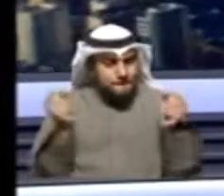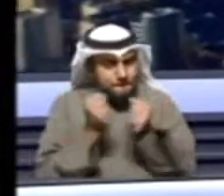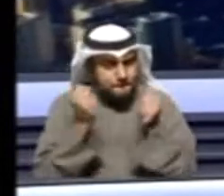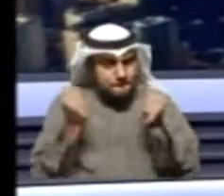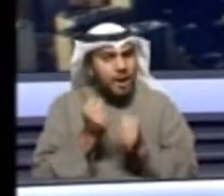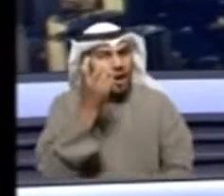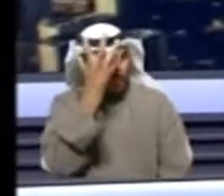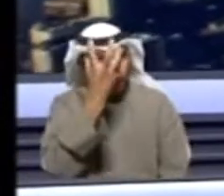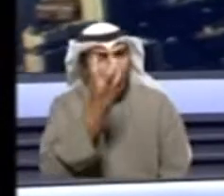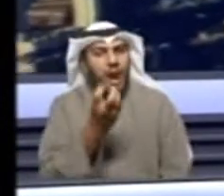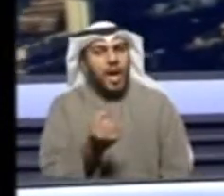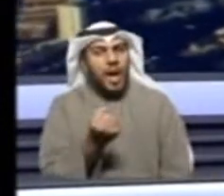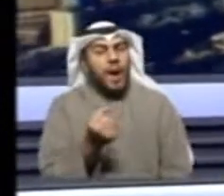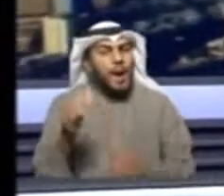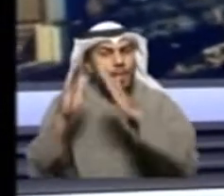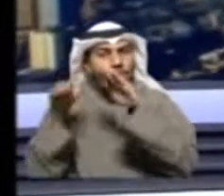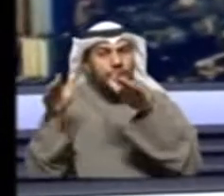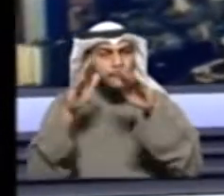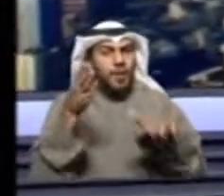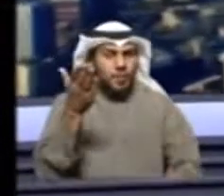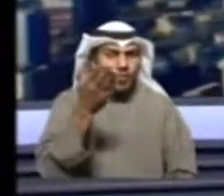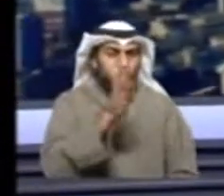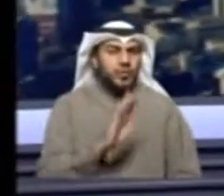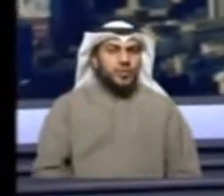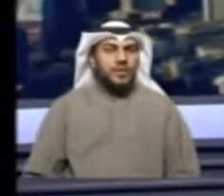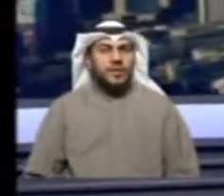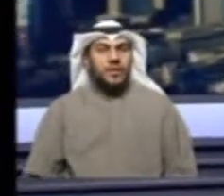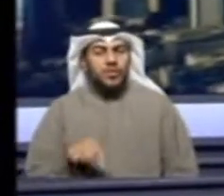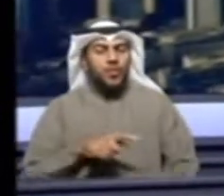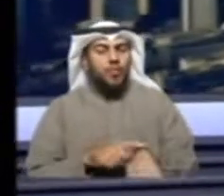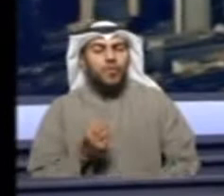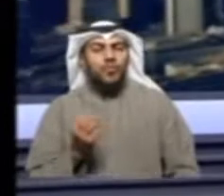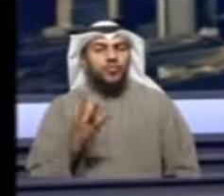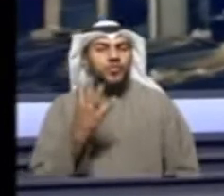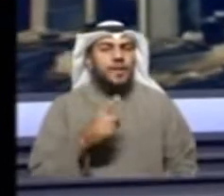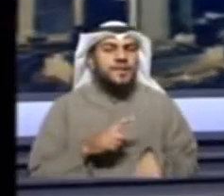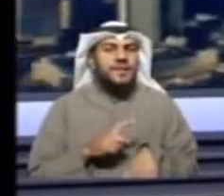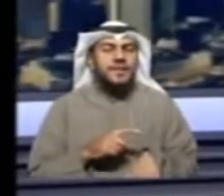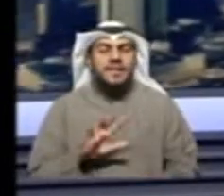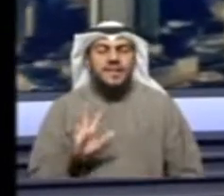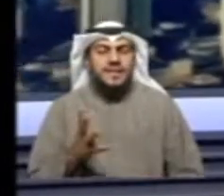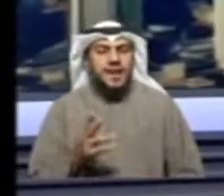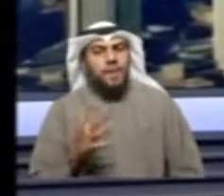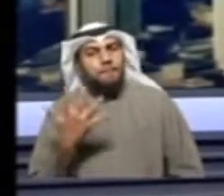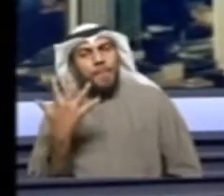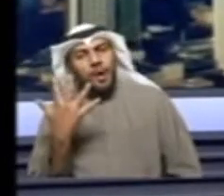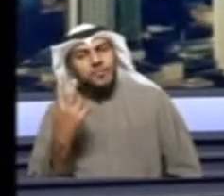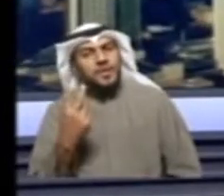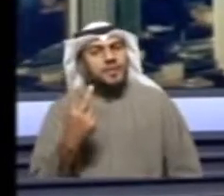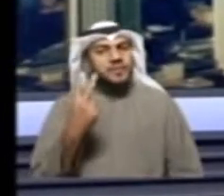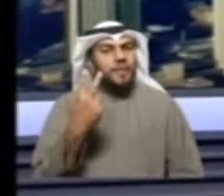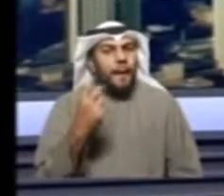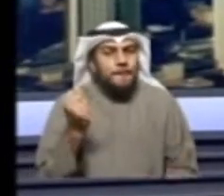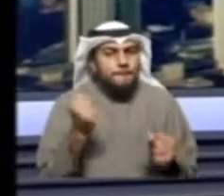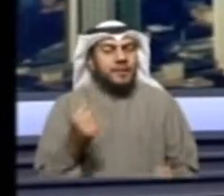في المناطق الصحراوية. سجلت درجات الحرارة الصغرى في صباح اليوم ما بين 5 درجات إلى 7 درجات مئوية. تستمر ويانا هذه